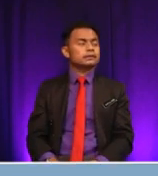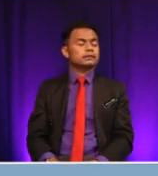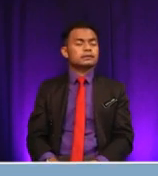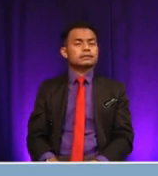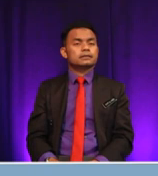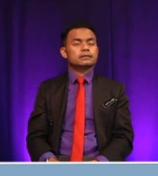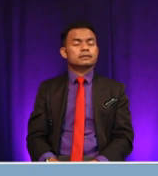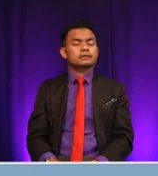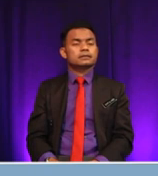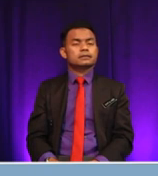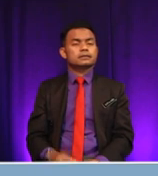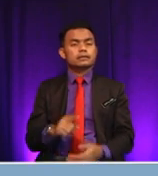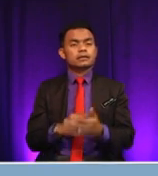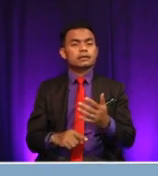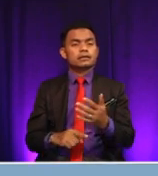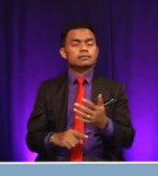ini